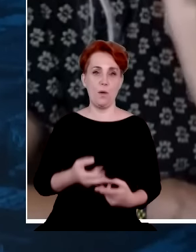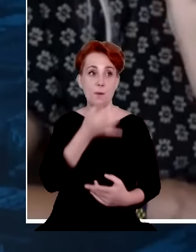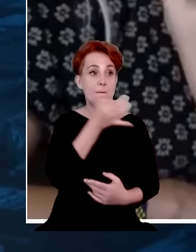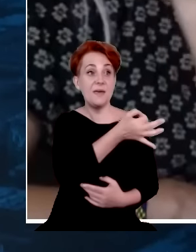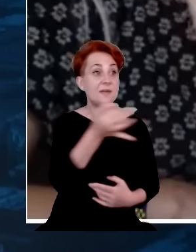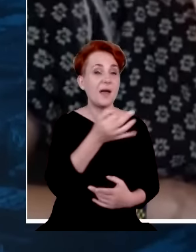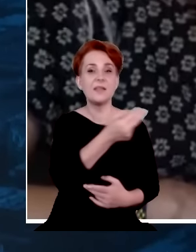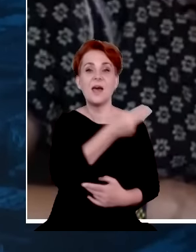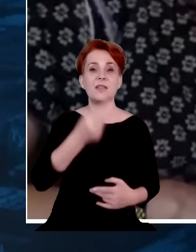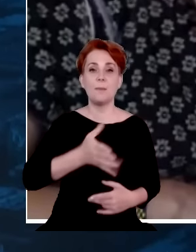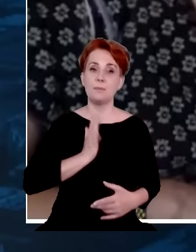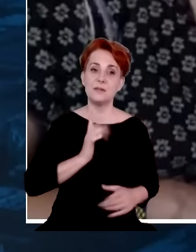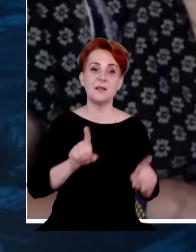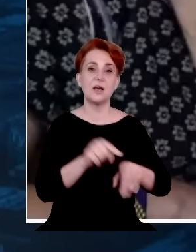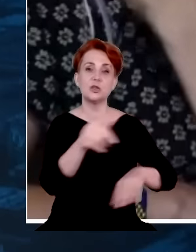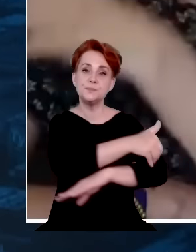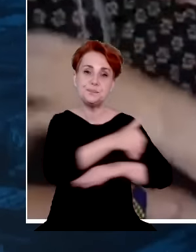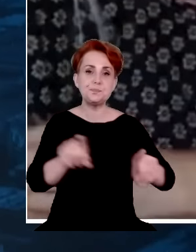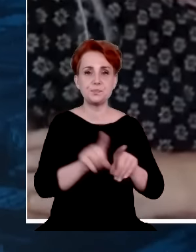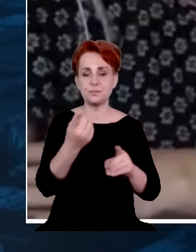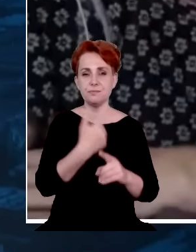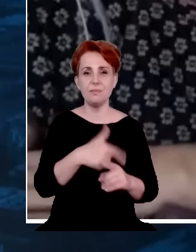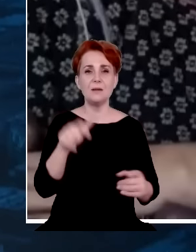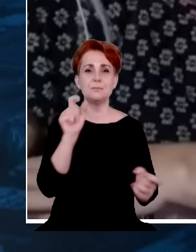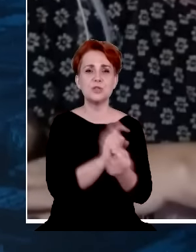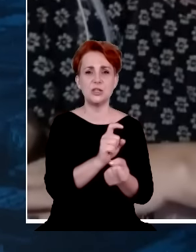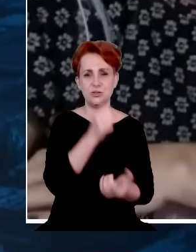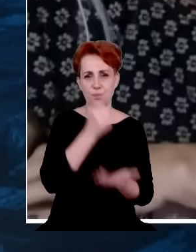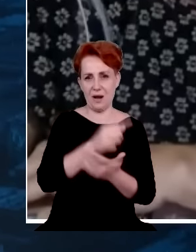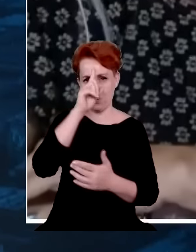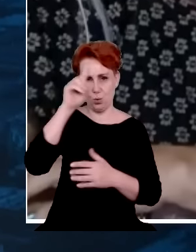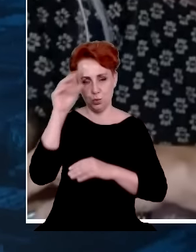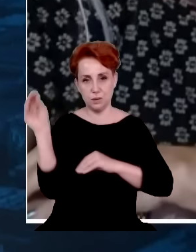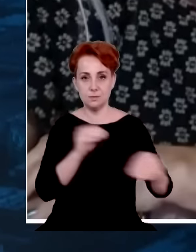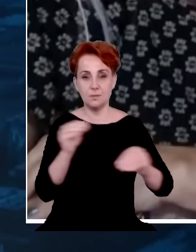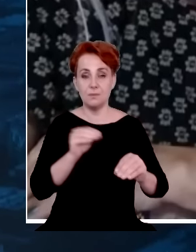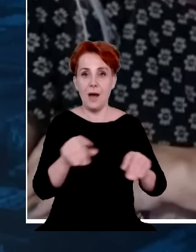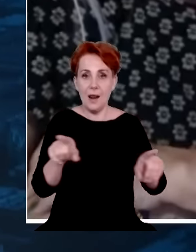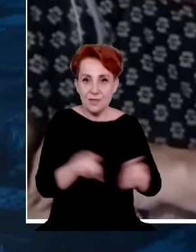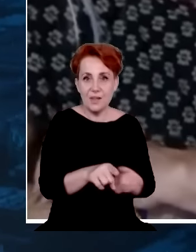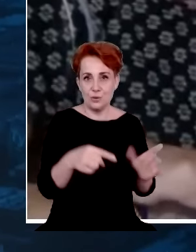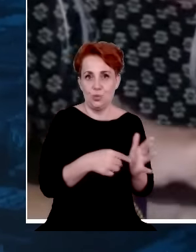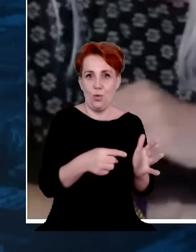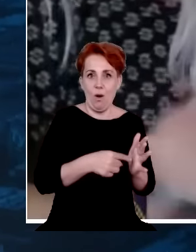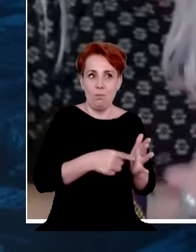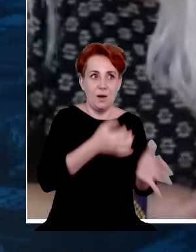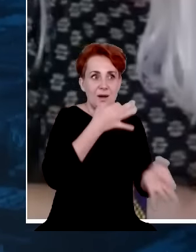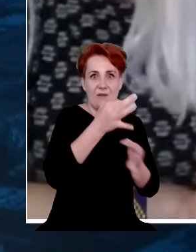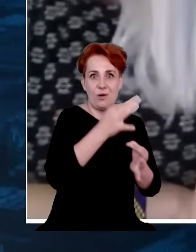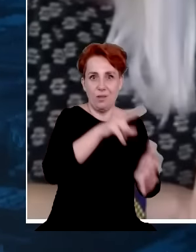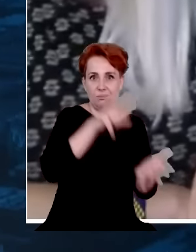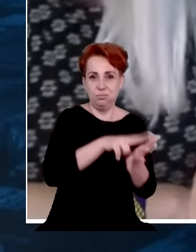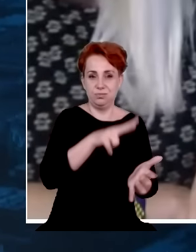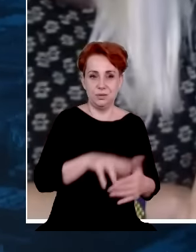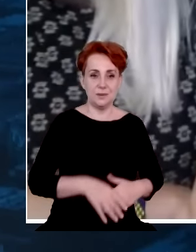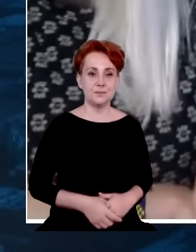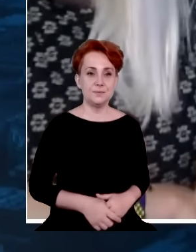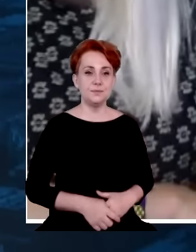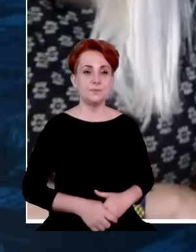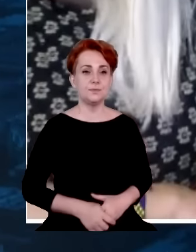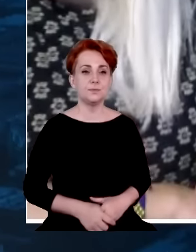zaporę na granicy o nielegalnych imigrantów a mimo tego nie duużo brakowało żeby to referendum było wiążące ale cz komisji